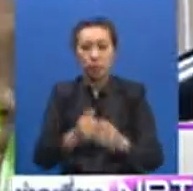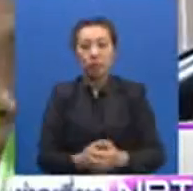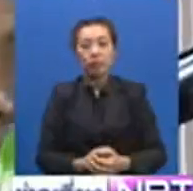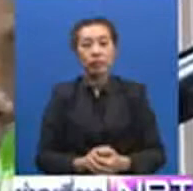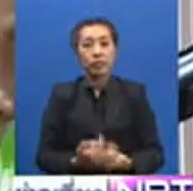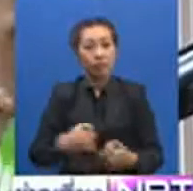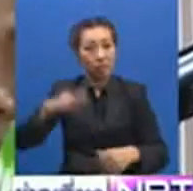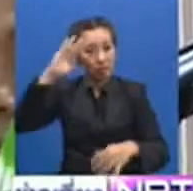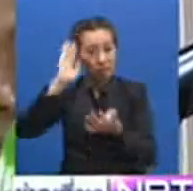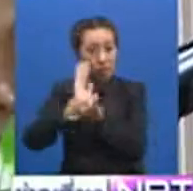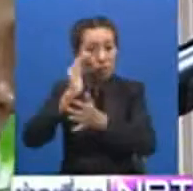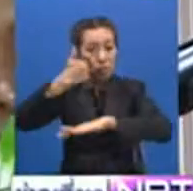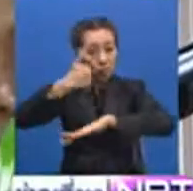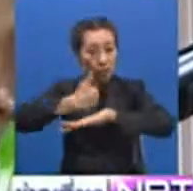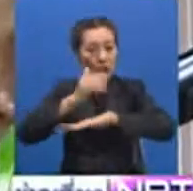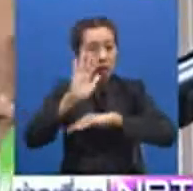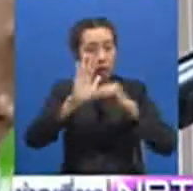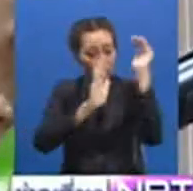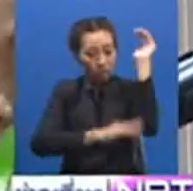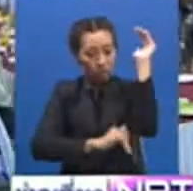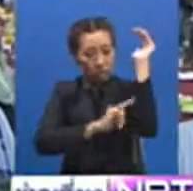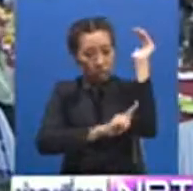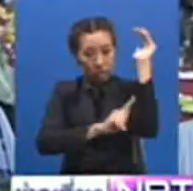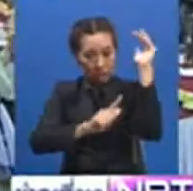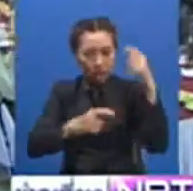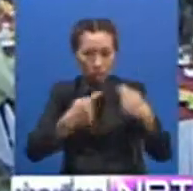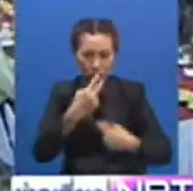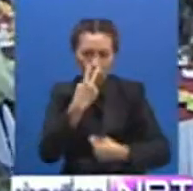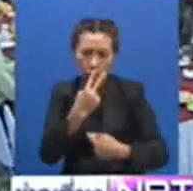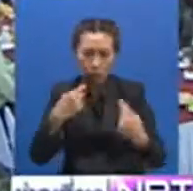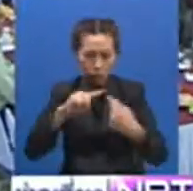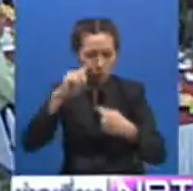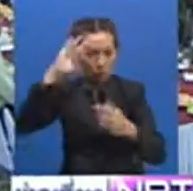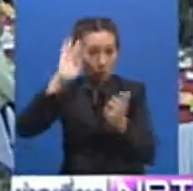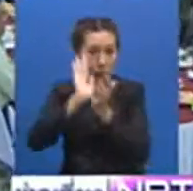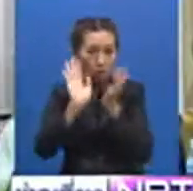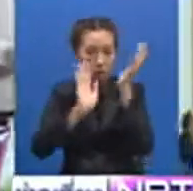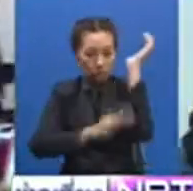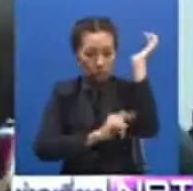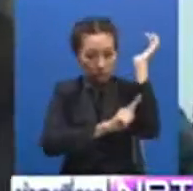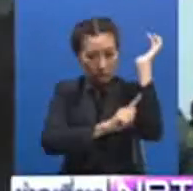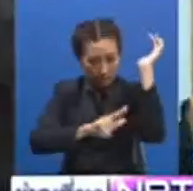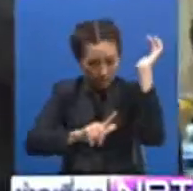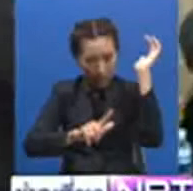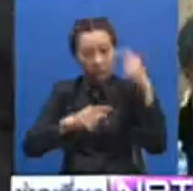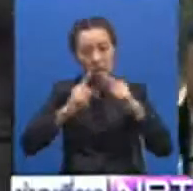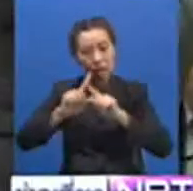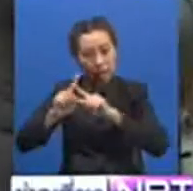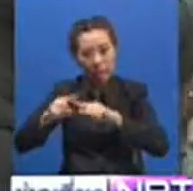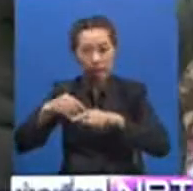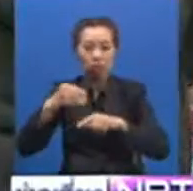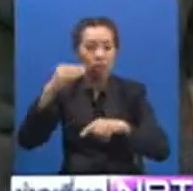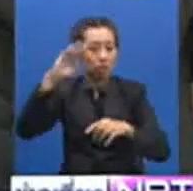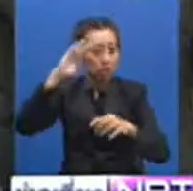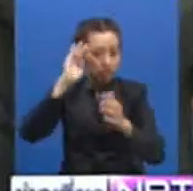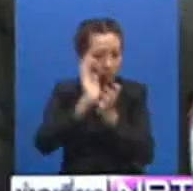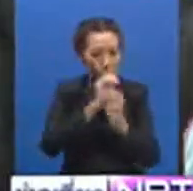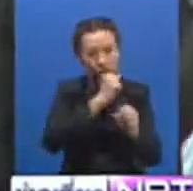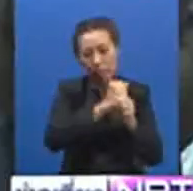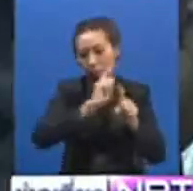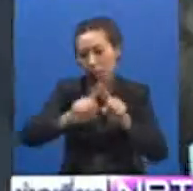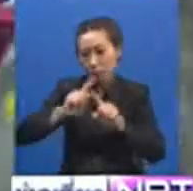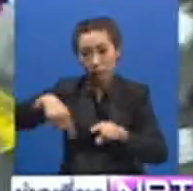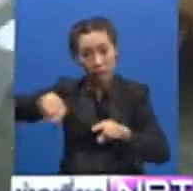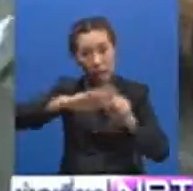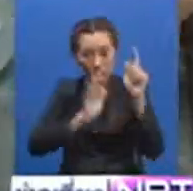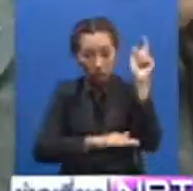ผู้บังคับการตำรวจภูธรจังหวัดยะลายืนยันว่าตำรวจภูธรจังหวัดยะลาและตำรวจในสังกัดภูธรจังหวัดยะลาพร้อมปฏิบัติ